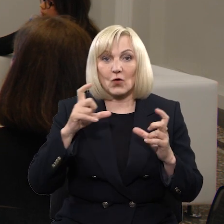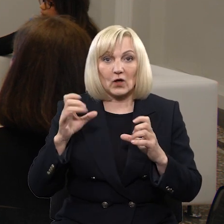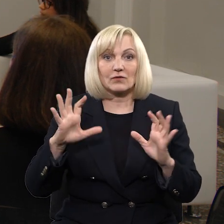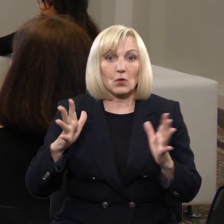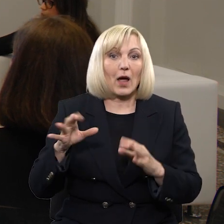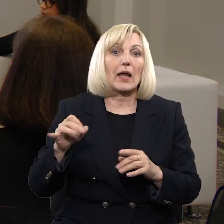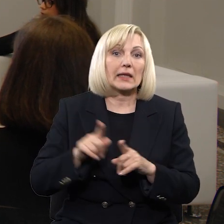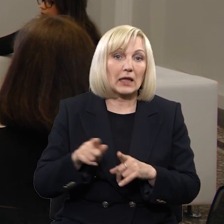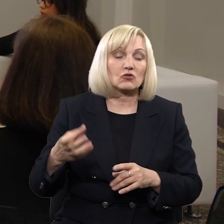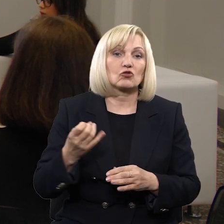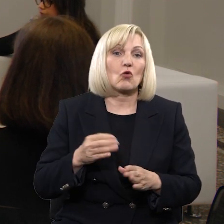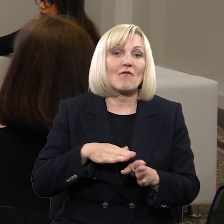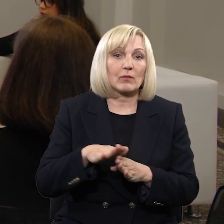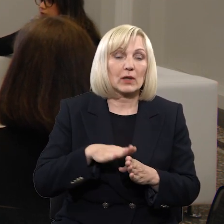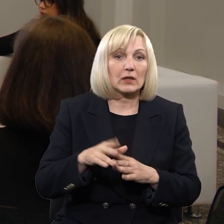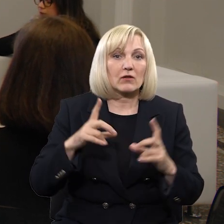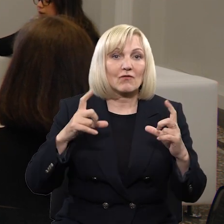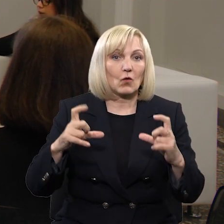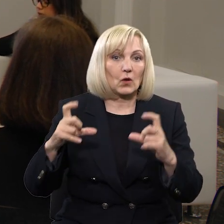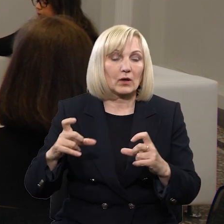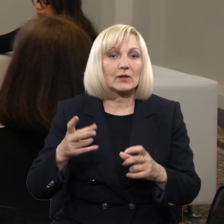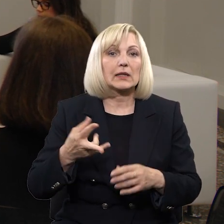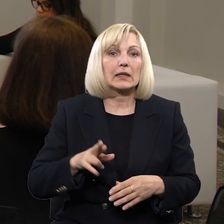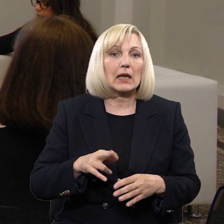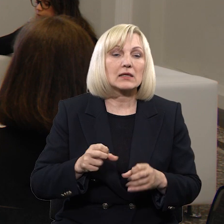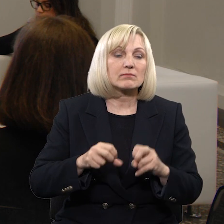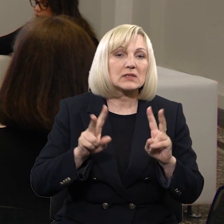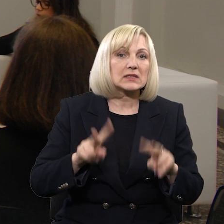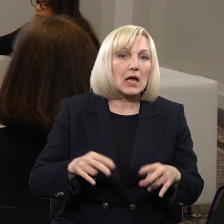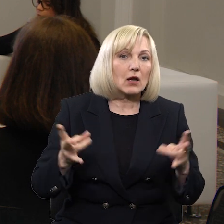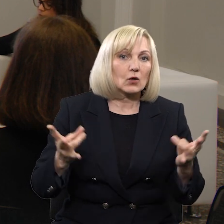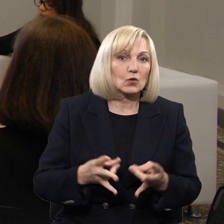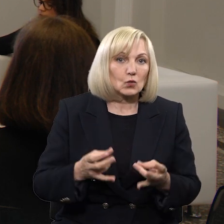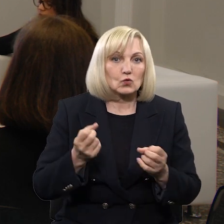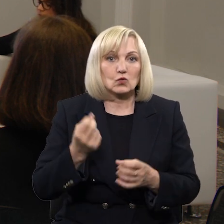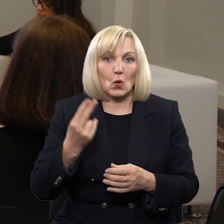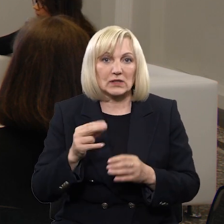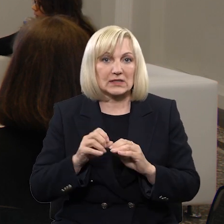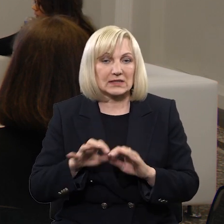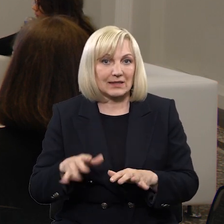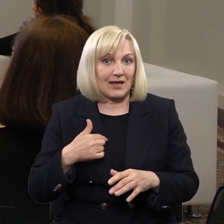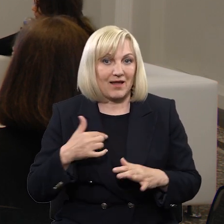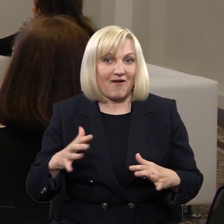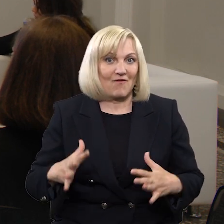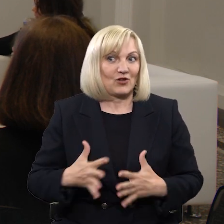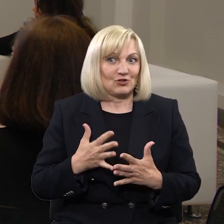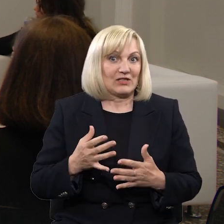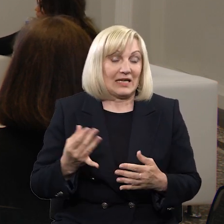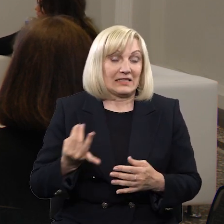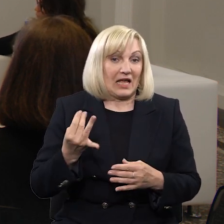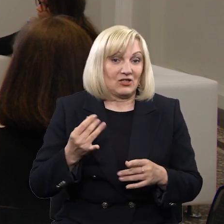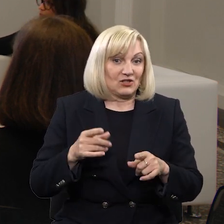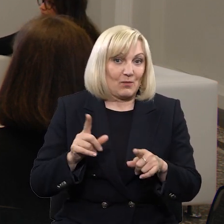событий они также выполняют фотографии для каких-то специальных нужд социальных сетей Я восхищаюсь